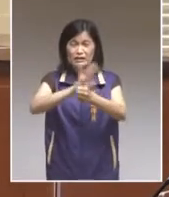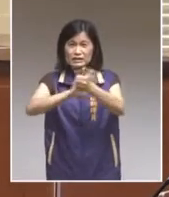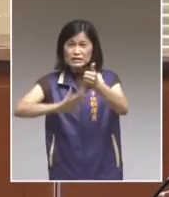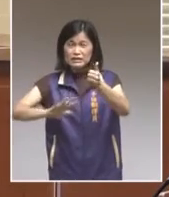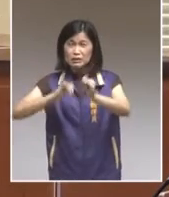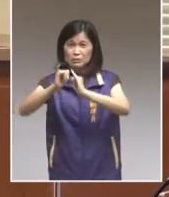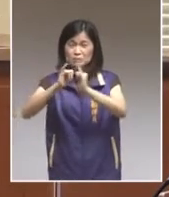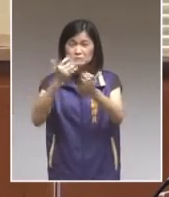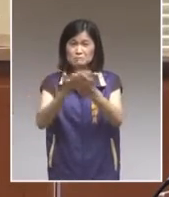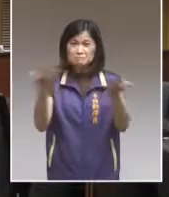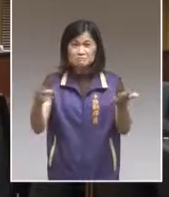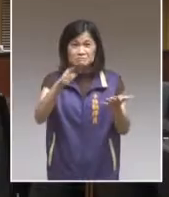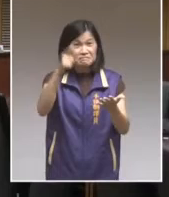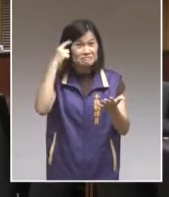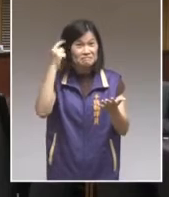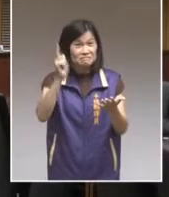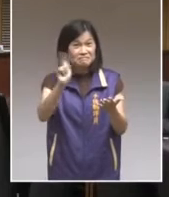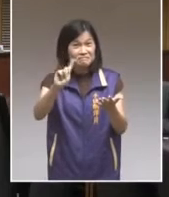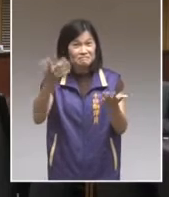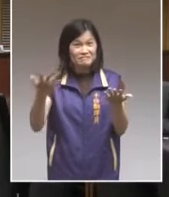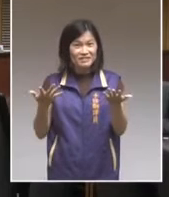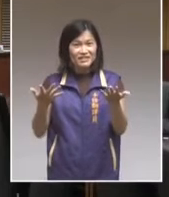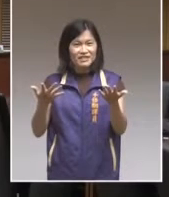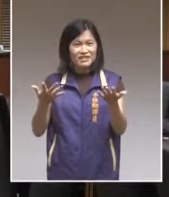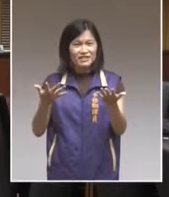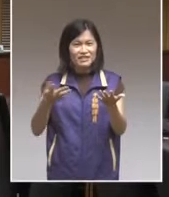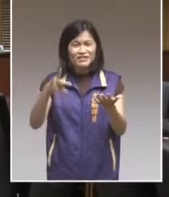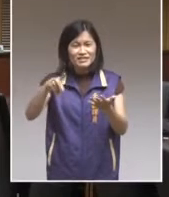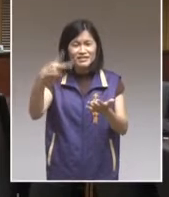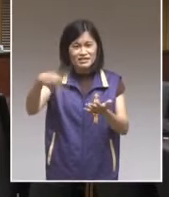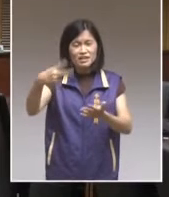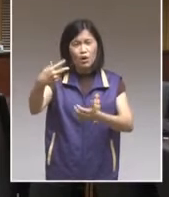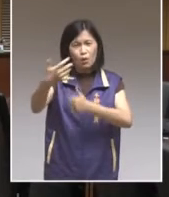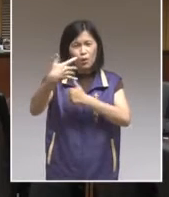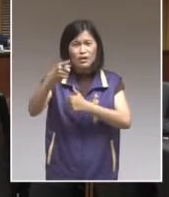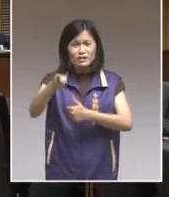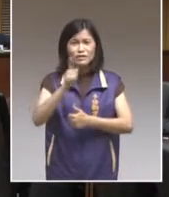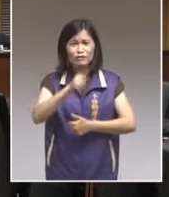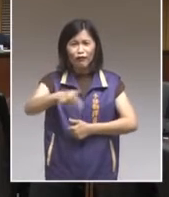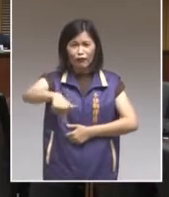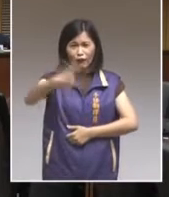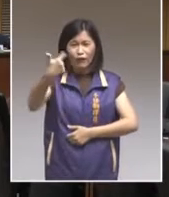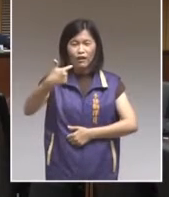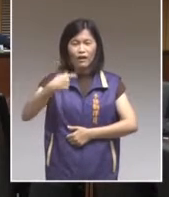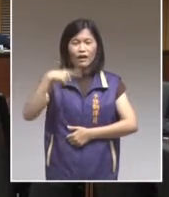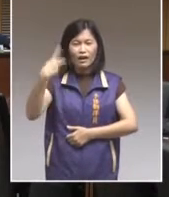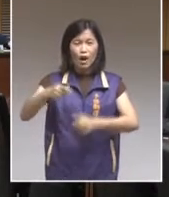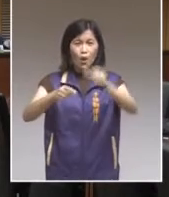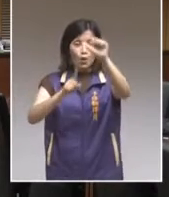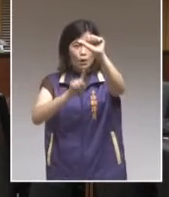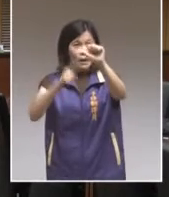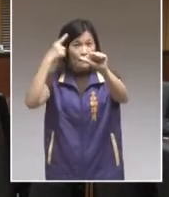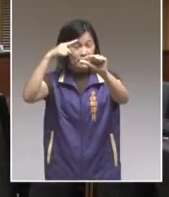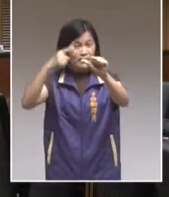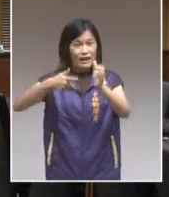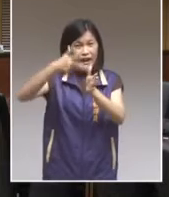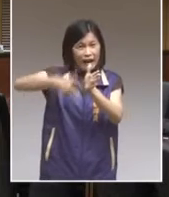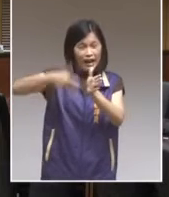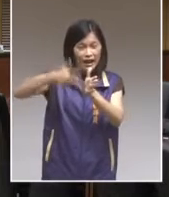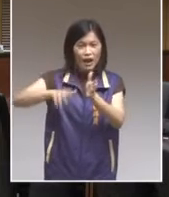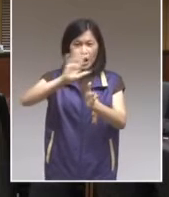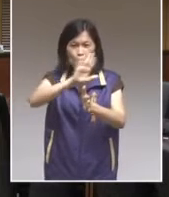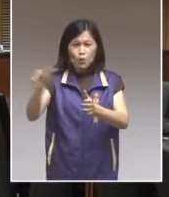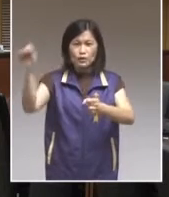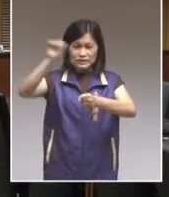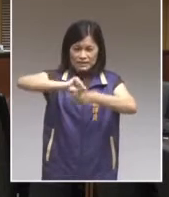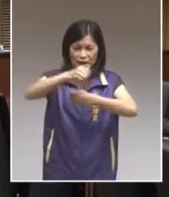想要请教市长的看法。 问题再重复一次，讲太快哈。 5月1号明天台铁不加班的